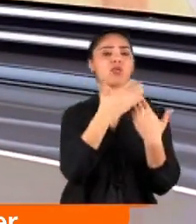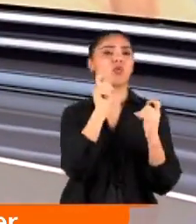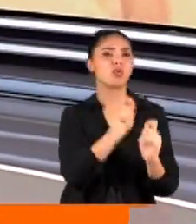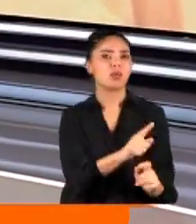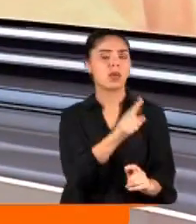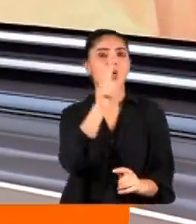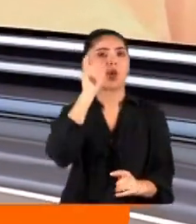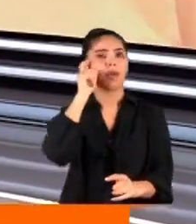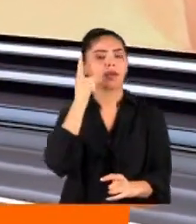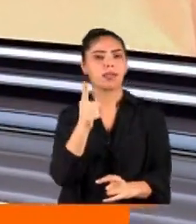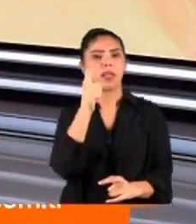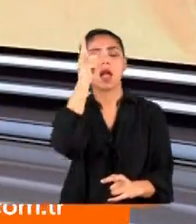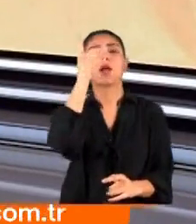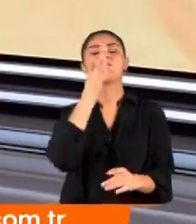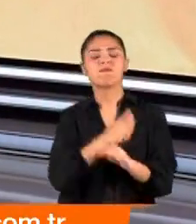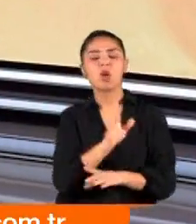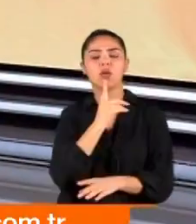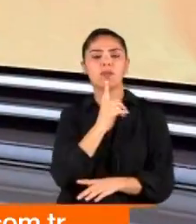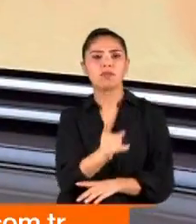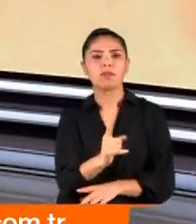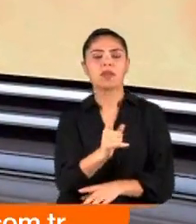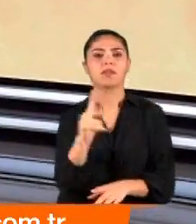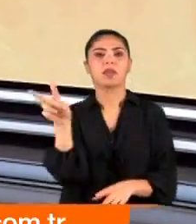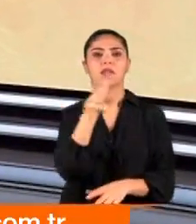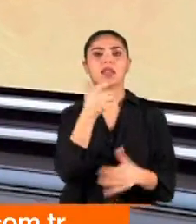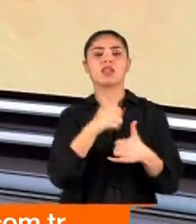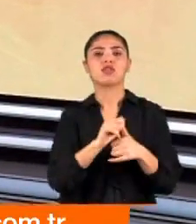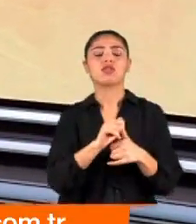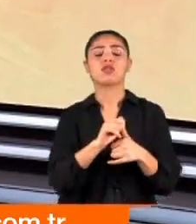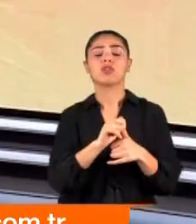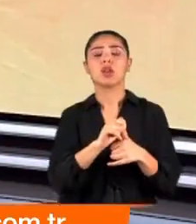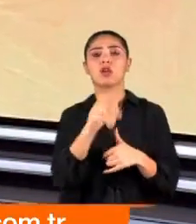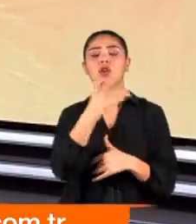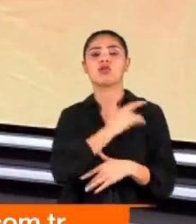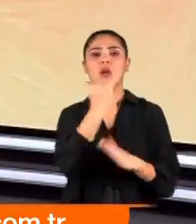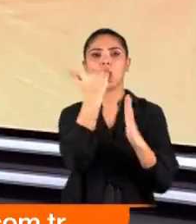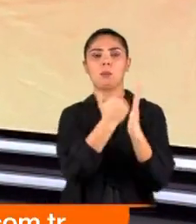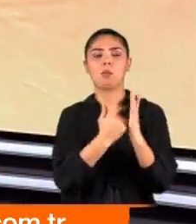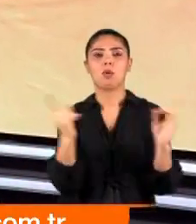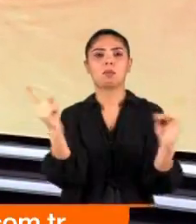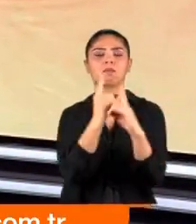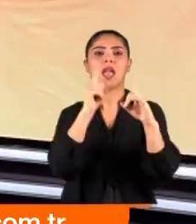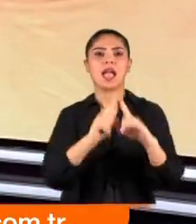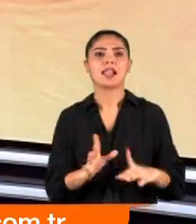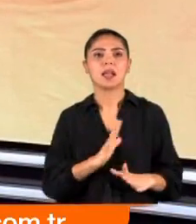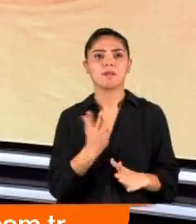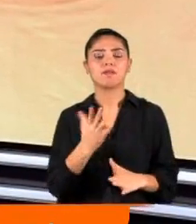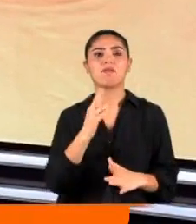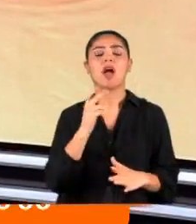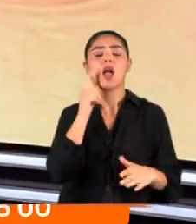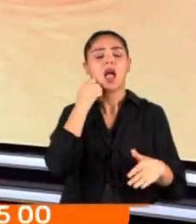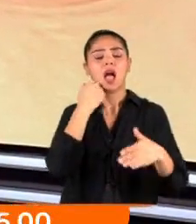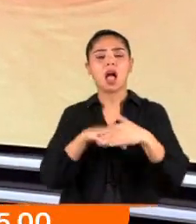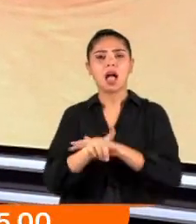O iddia ilk ağızdan doğrulandı. Karı koca canlı yayında yüzleşirken çok gergin anlar yaşandı tabii. Aldatılan anne